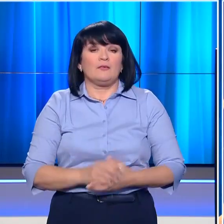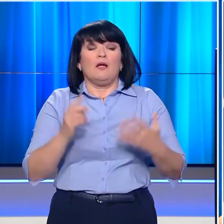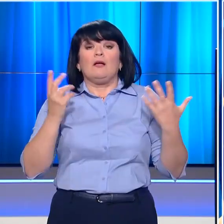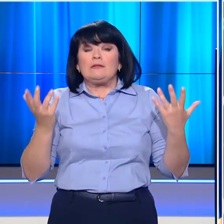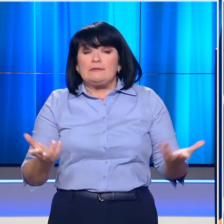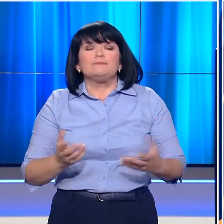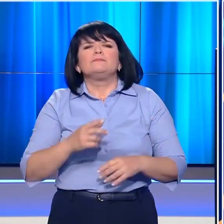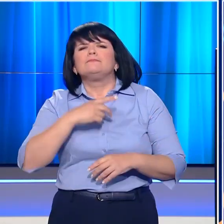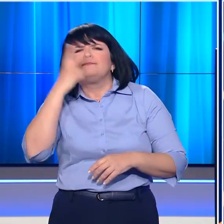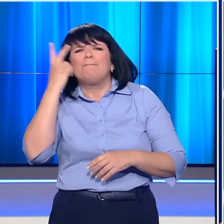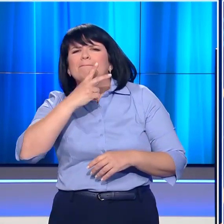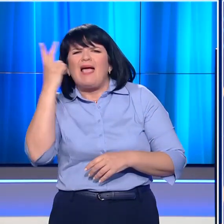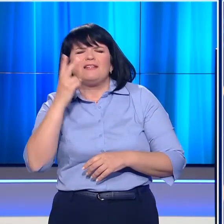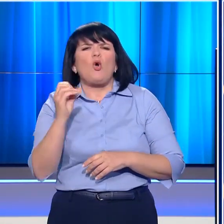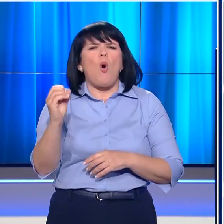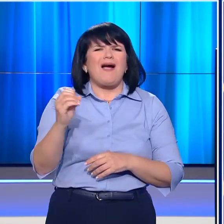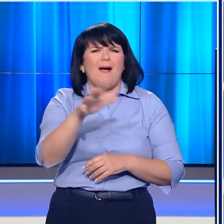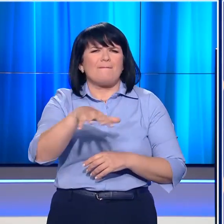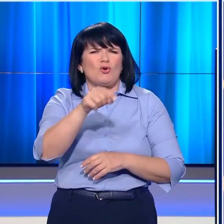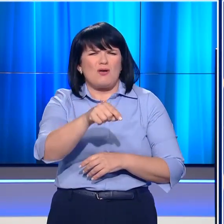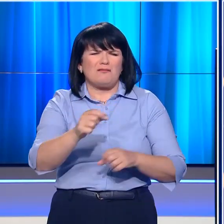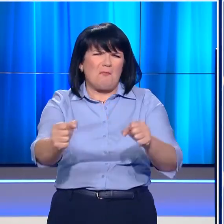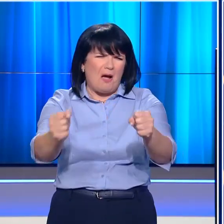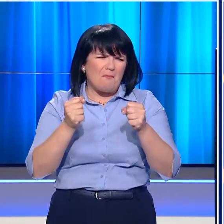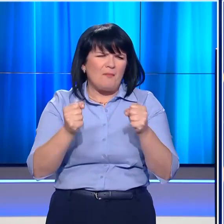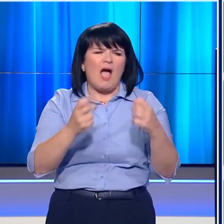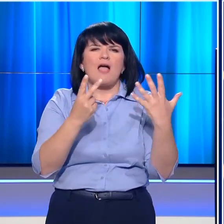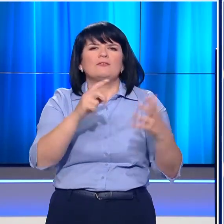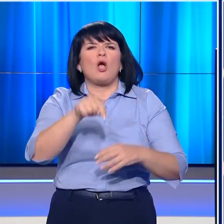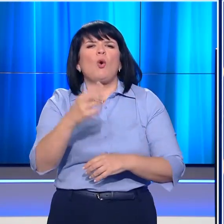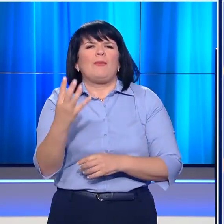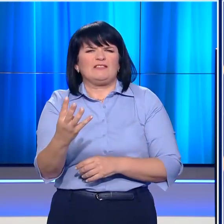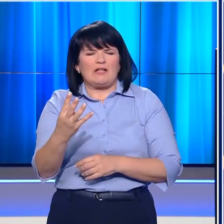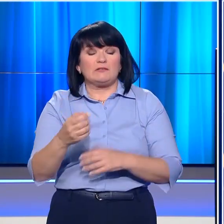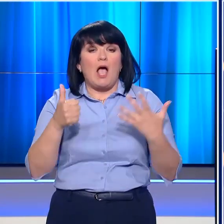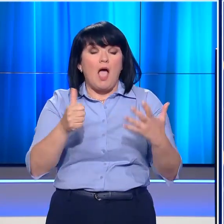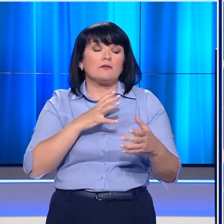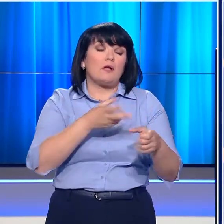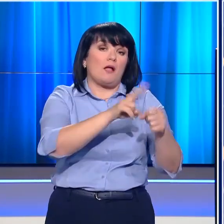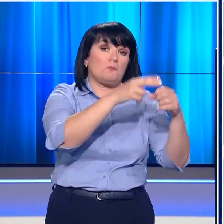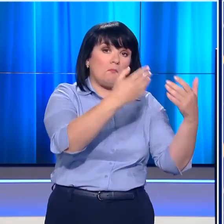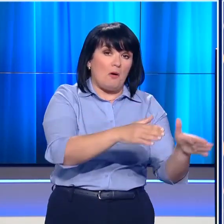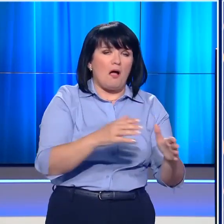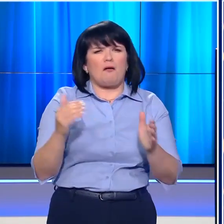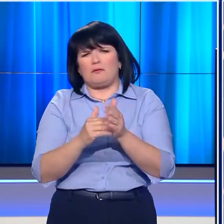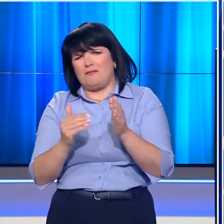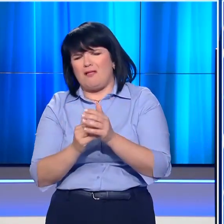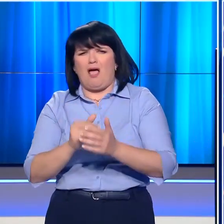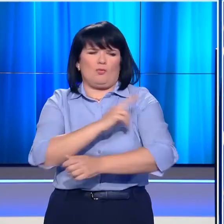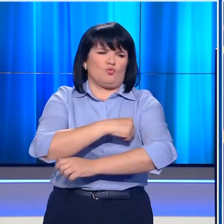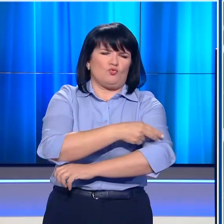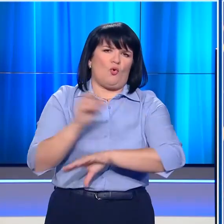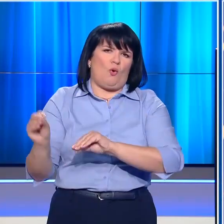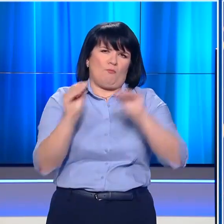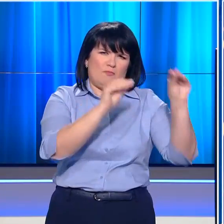7,4 ρίχτερ ταρακούνησαν την Οαχάκα στο Μεξικό από τον ισχυρό σεισμό. Τουλάχιστον 6 άνθρωποι σκοτώθηκαν και δεκάδες νοσηλεύονται